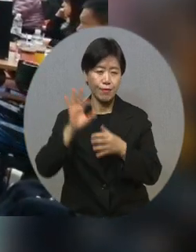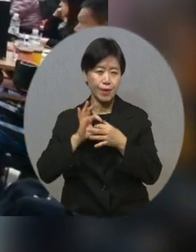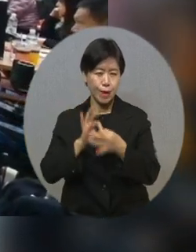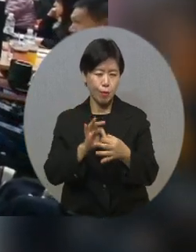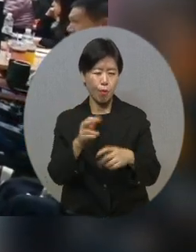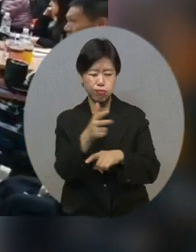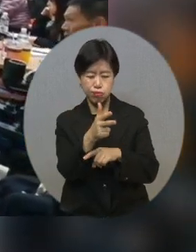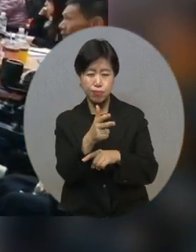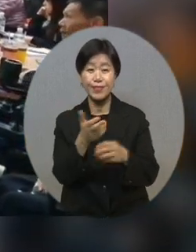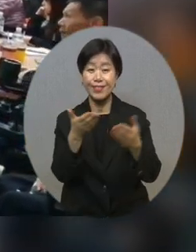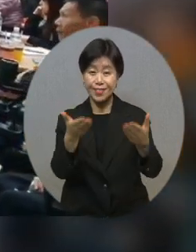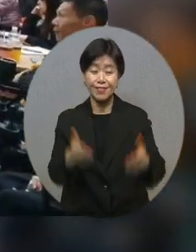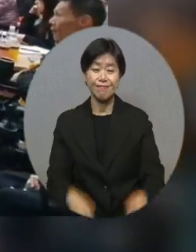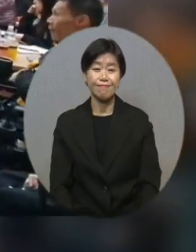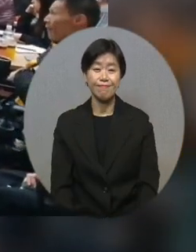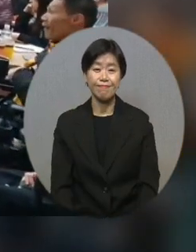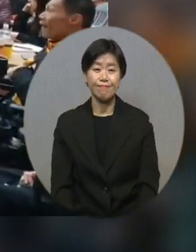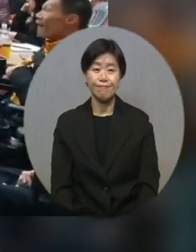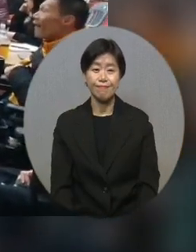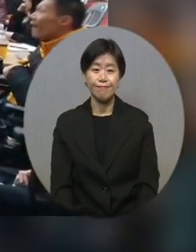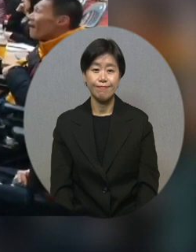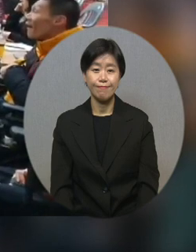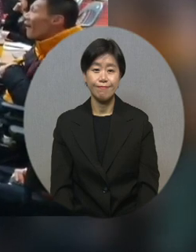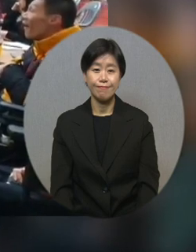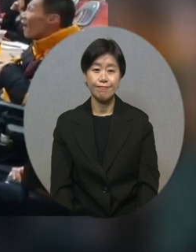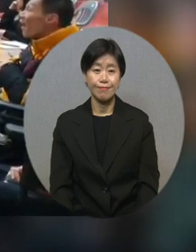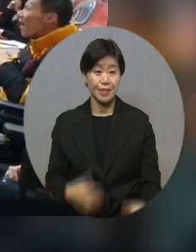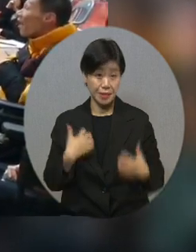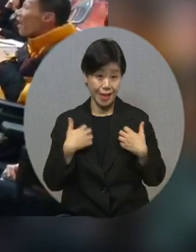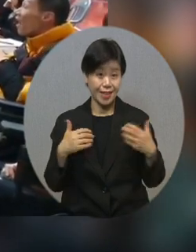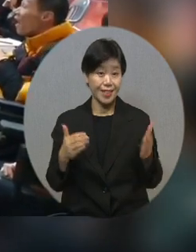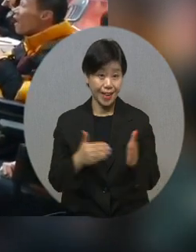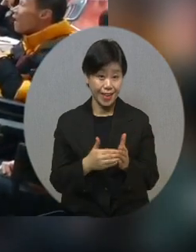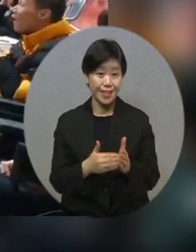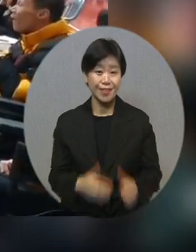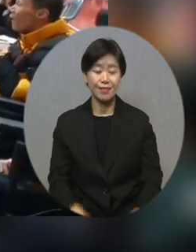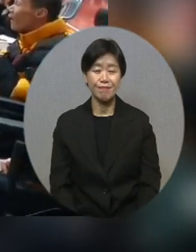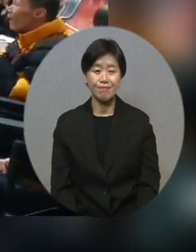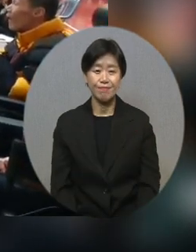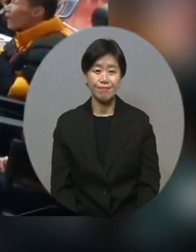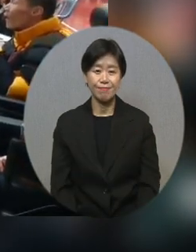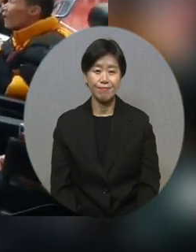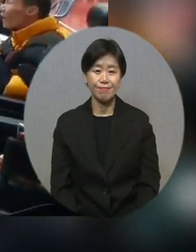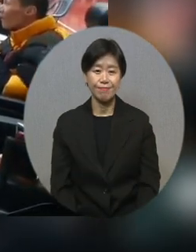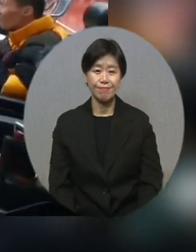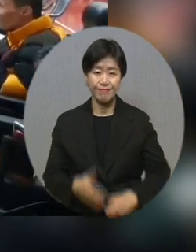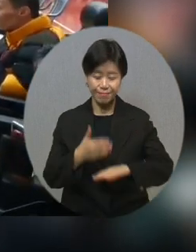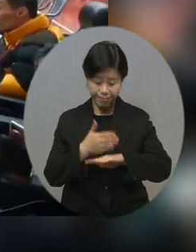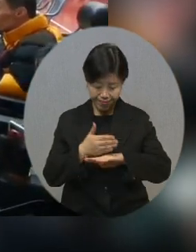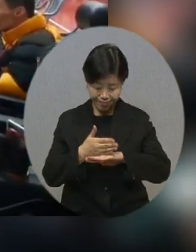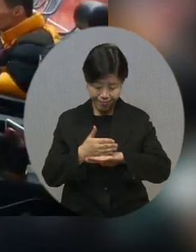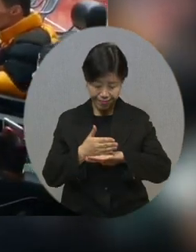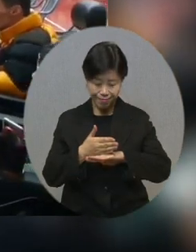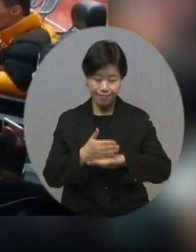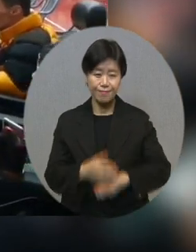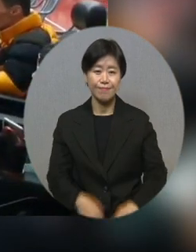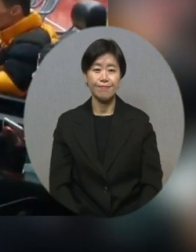더 알려드리도록 하겠습니다. 즐거우셨나요? 자, 국가대표 로드마스터 닥터K였습니다. 감사합니다.